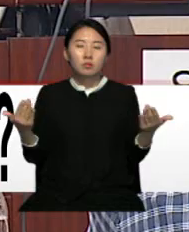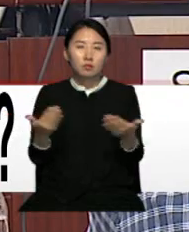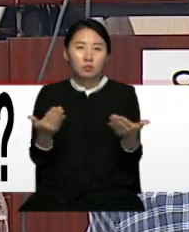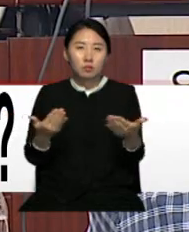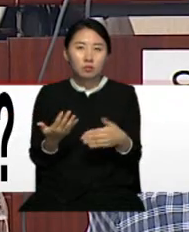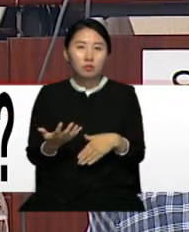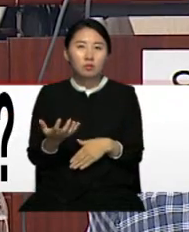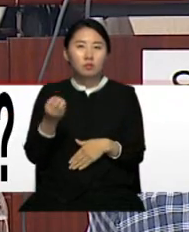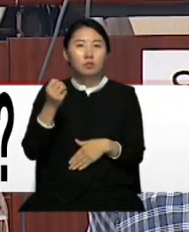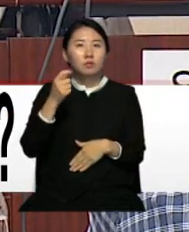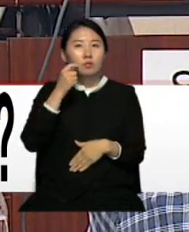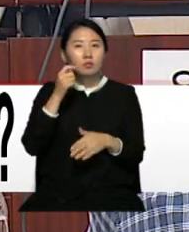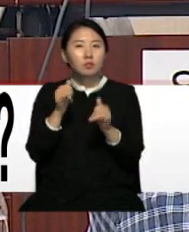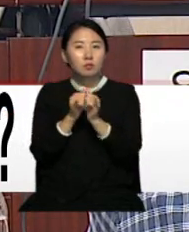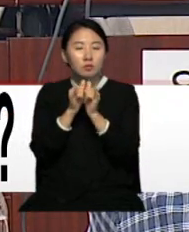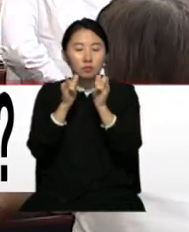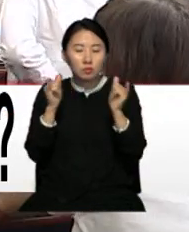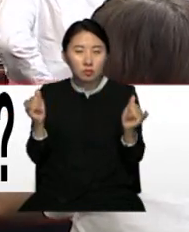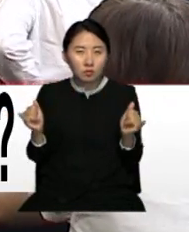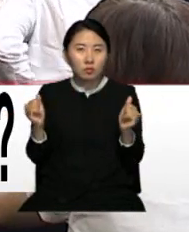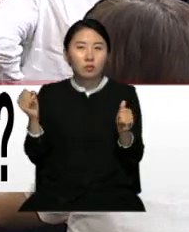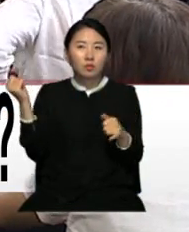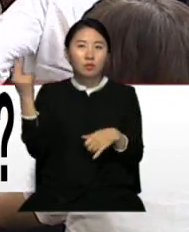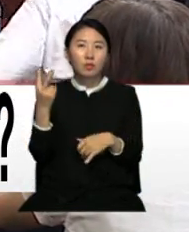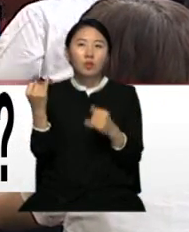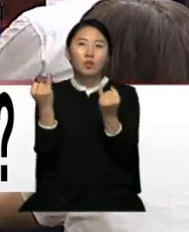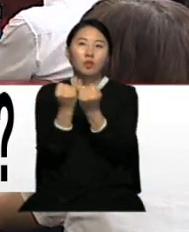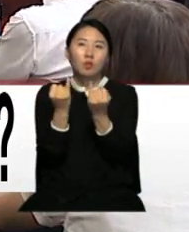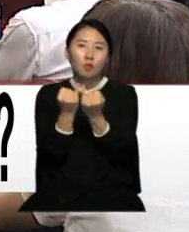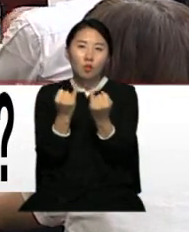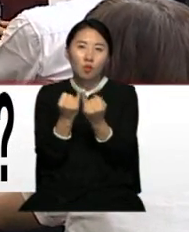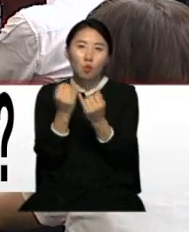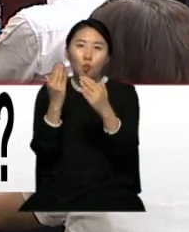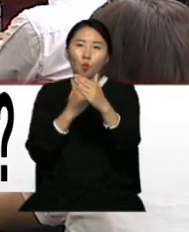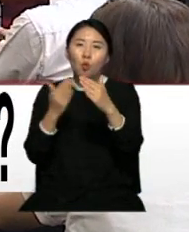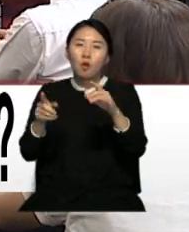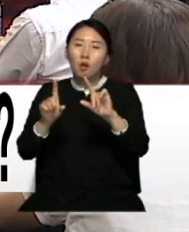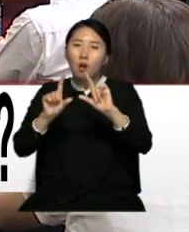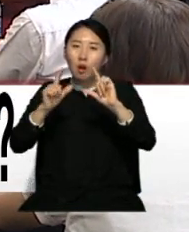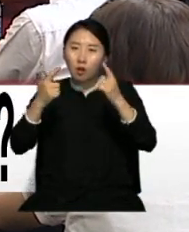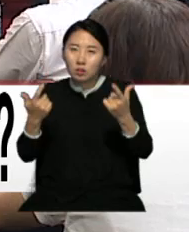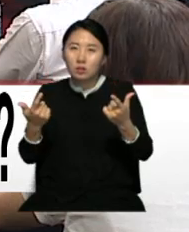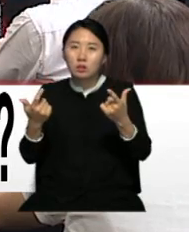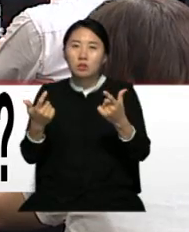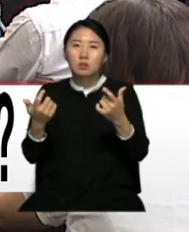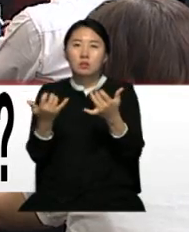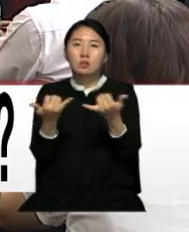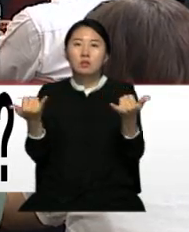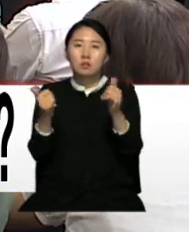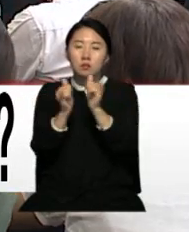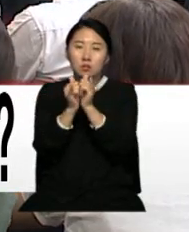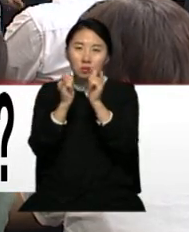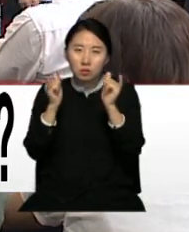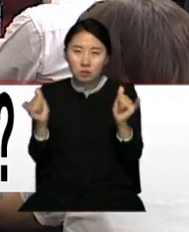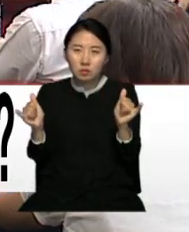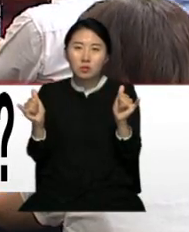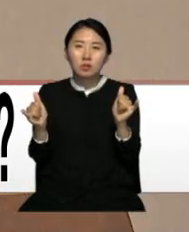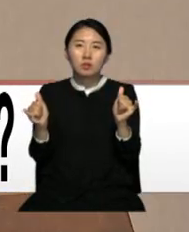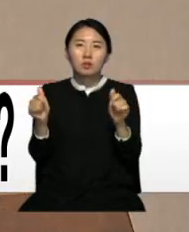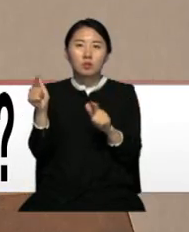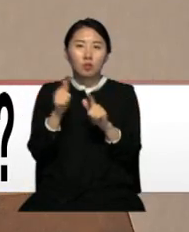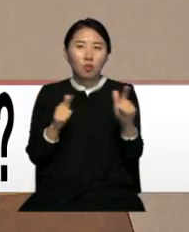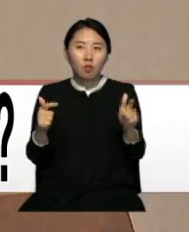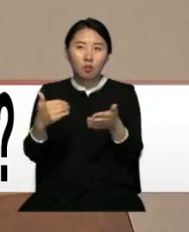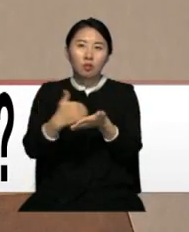못한 청년들, 또 여성들, 또 비정규직 노동자들, 또 때에 따라서는 뭐 성적 취향이 다른 사람들의 의견